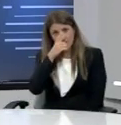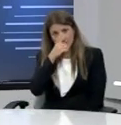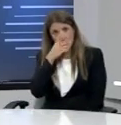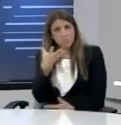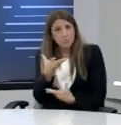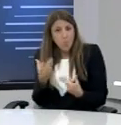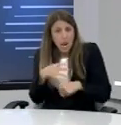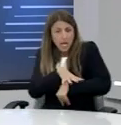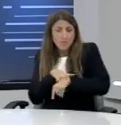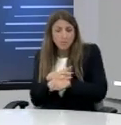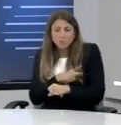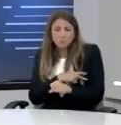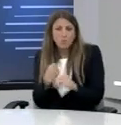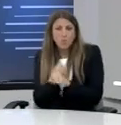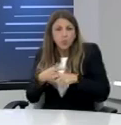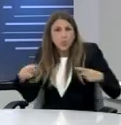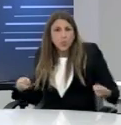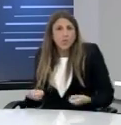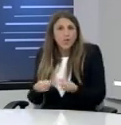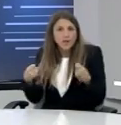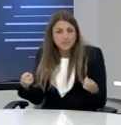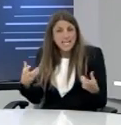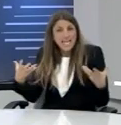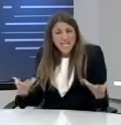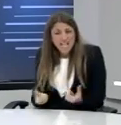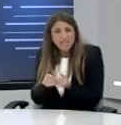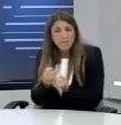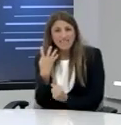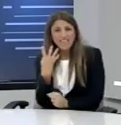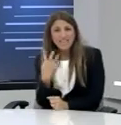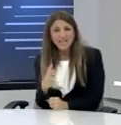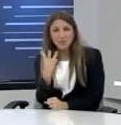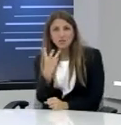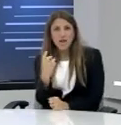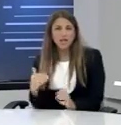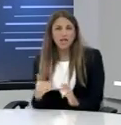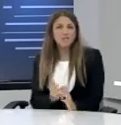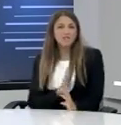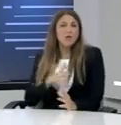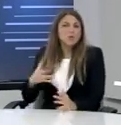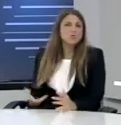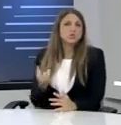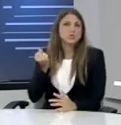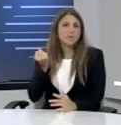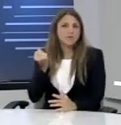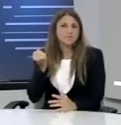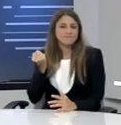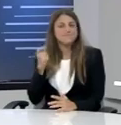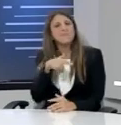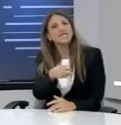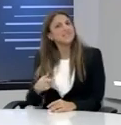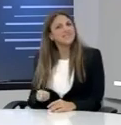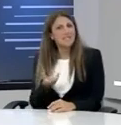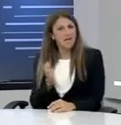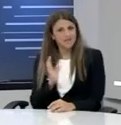και η περηφάνεια μας που σώσαμε 400.000 ανθρώπινες ζωές. Εσείς τι ακριβώς θα κάνετε? Και το λέω αυτό διότι